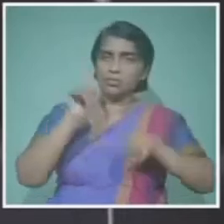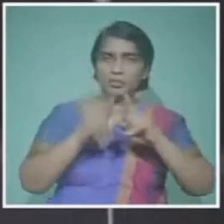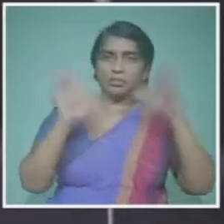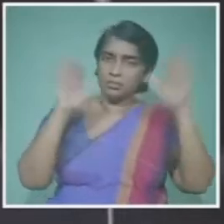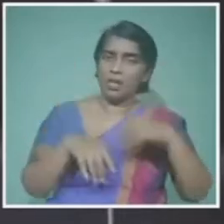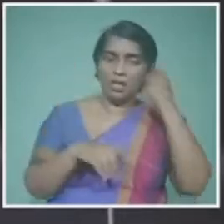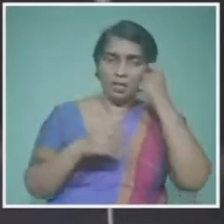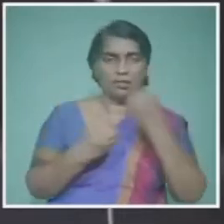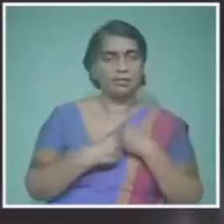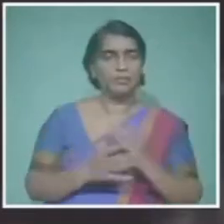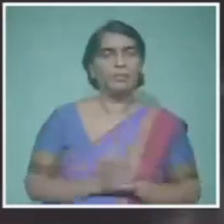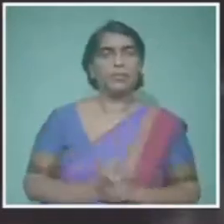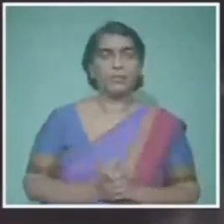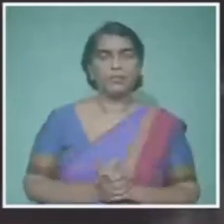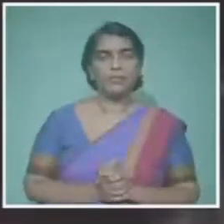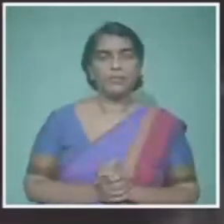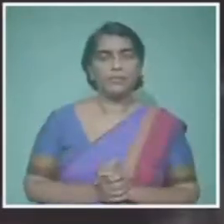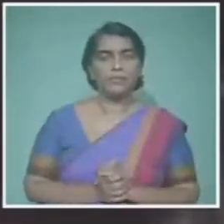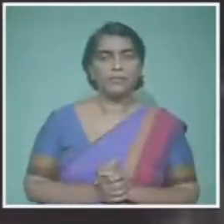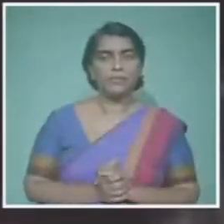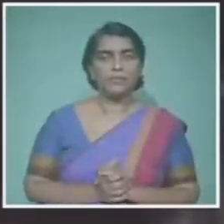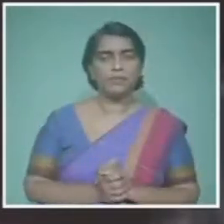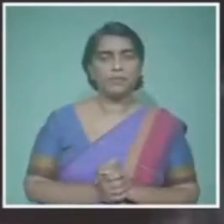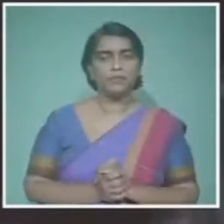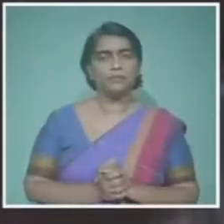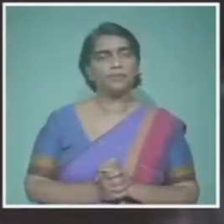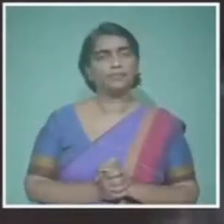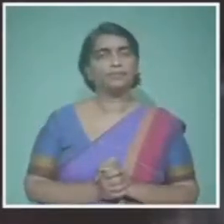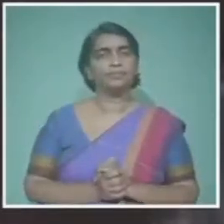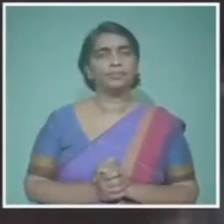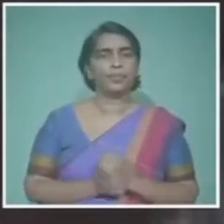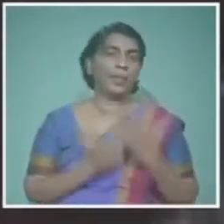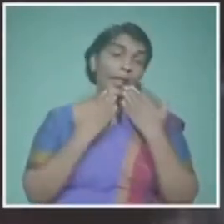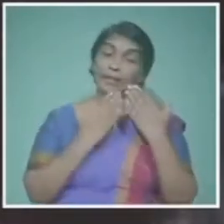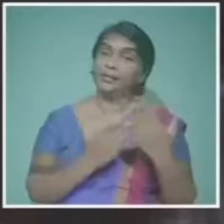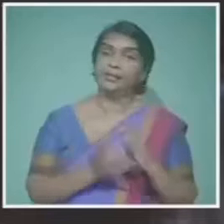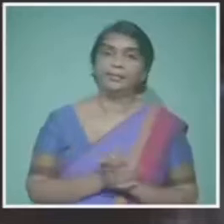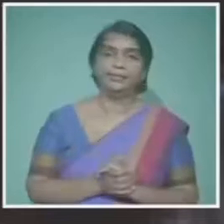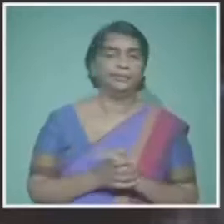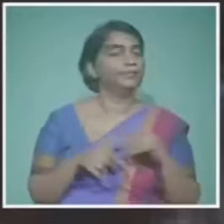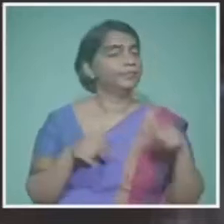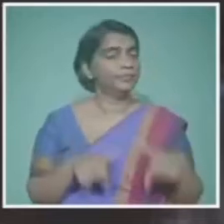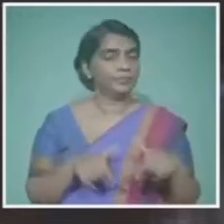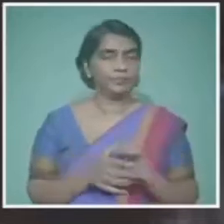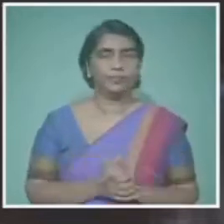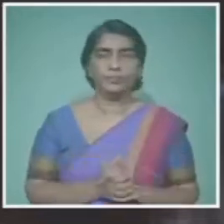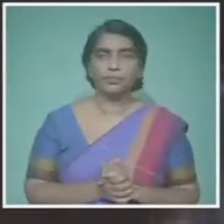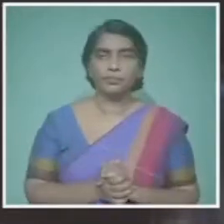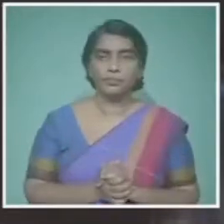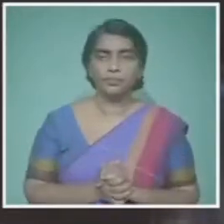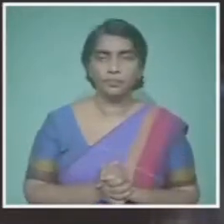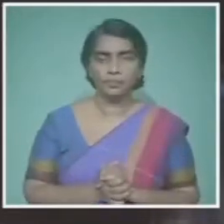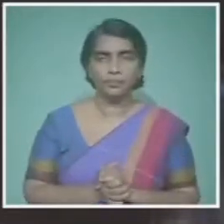අදහස් ටික ගන්න. බොහොම සෝදිය ඔබතුමා. ඔබතුමා අවධානය ගෙනාවේ එක්තරයි. හේ බලන්න දැන් බලන්න. ඒ වගේ තව එකක් බලන්න මේ වෙලා තියෙන්නේ. දැන් මේ මේ